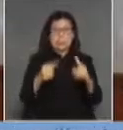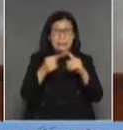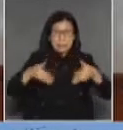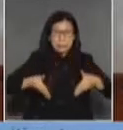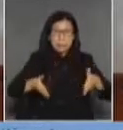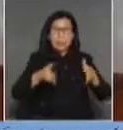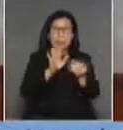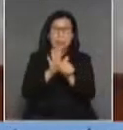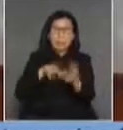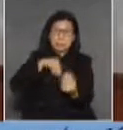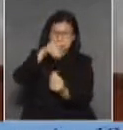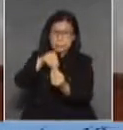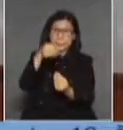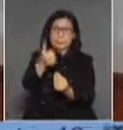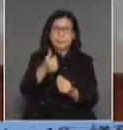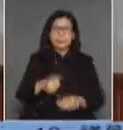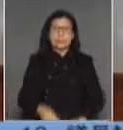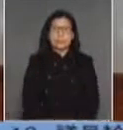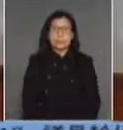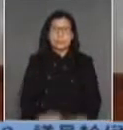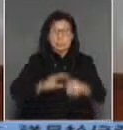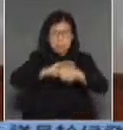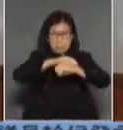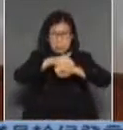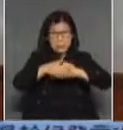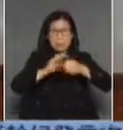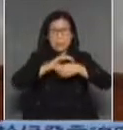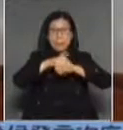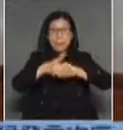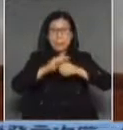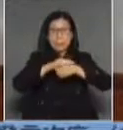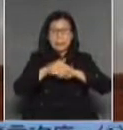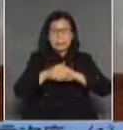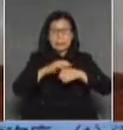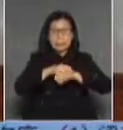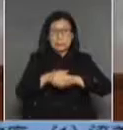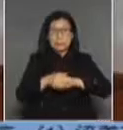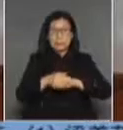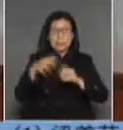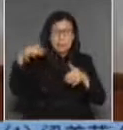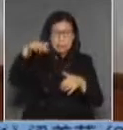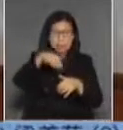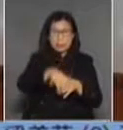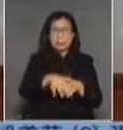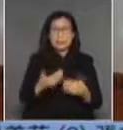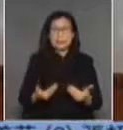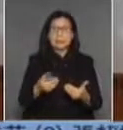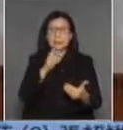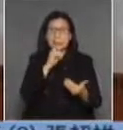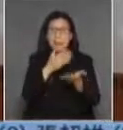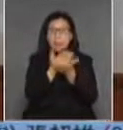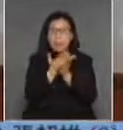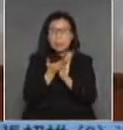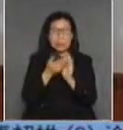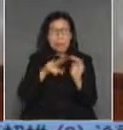施，但在全球化人潮流動下已出現了不少的變